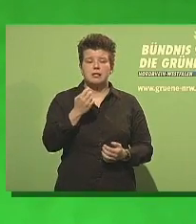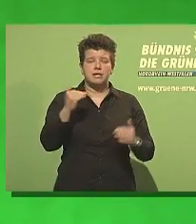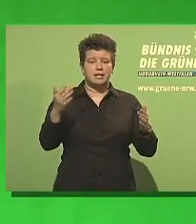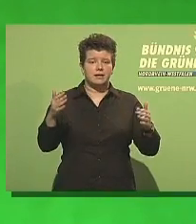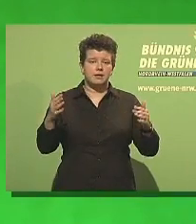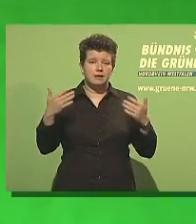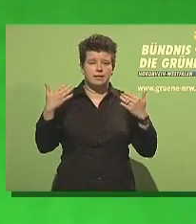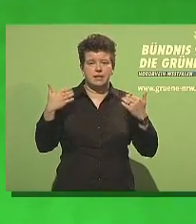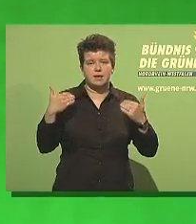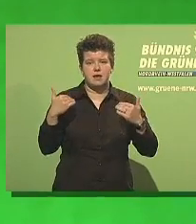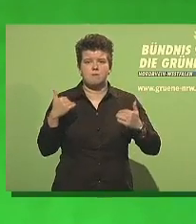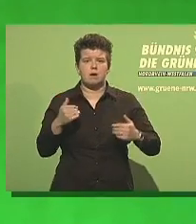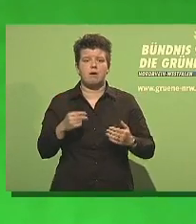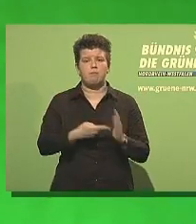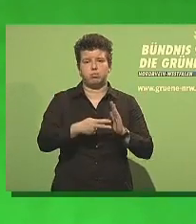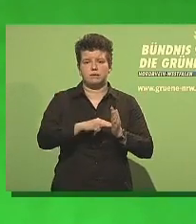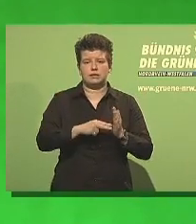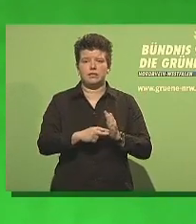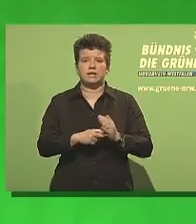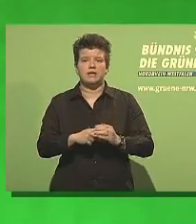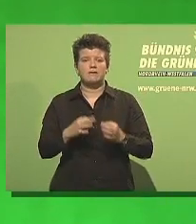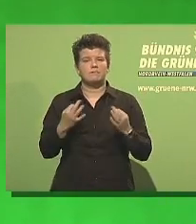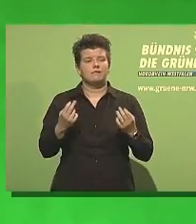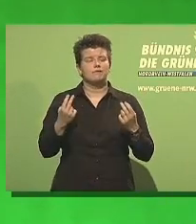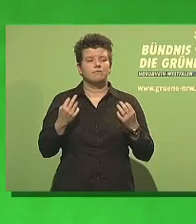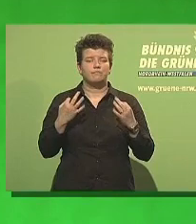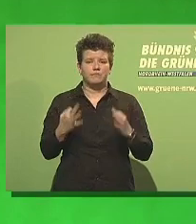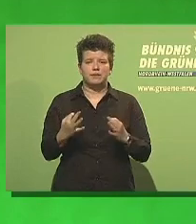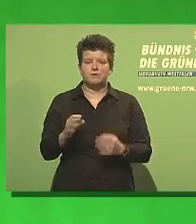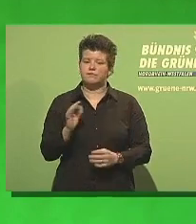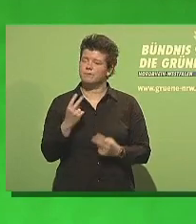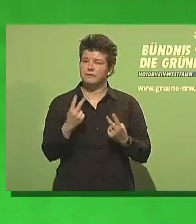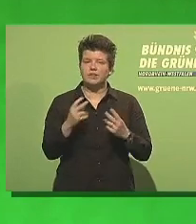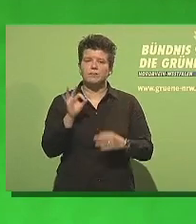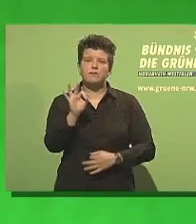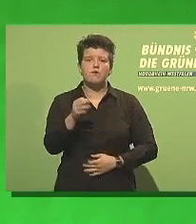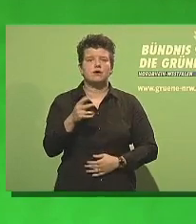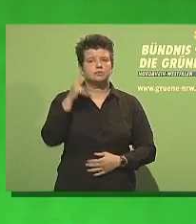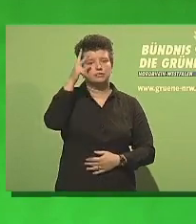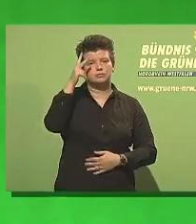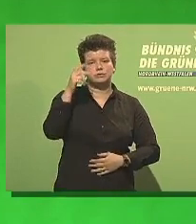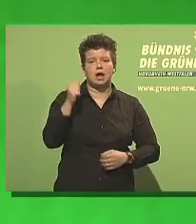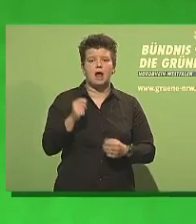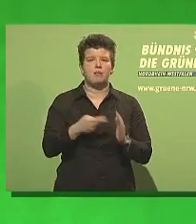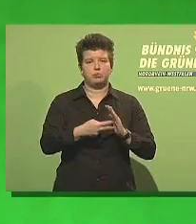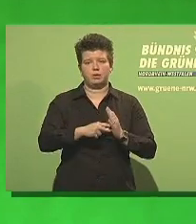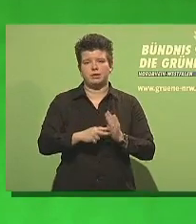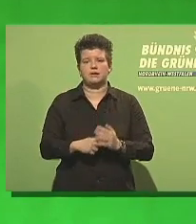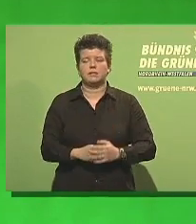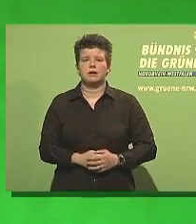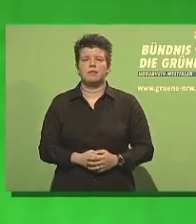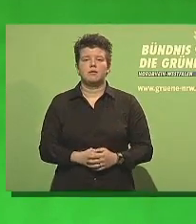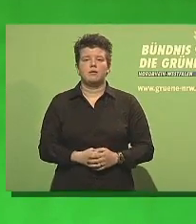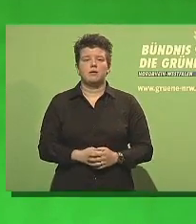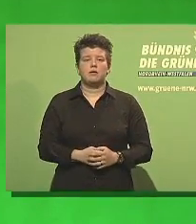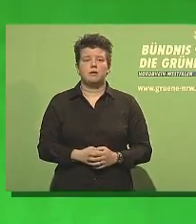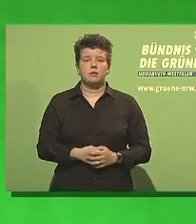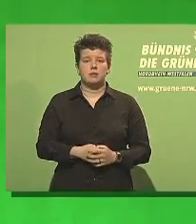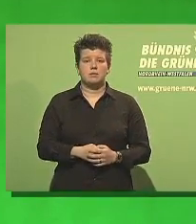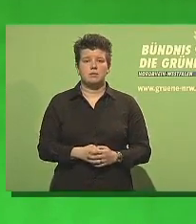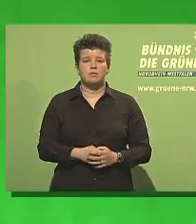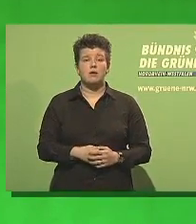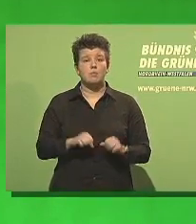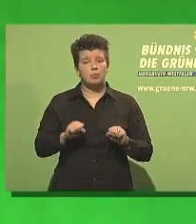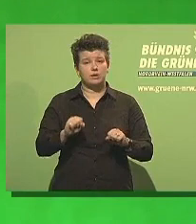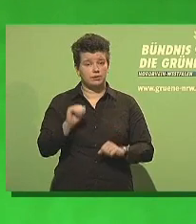eine Frage der sozialen Gerechtigkeit. Menschen mit niedrigen Einkommen werden die steigenden Energiepreise nicht mehr zahlen können. Und